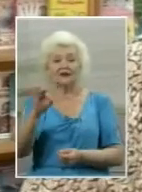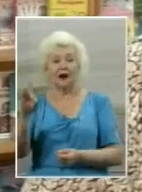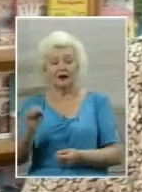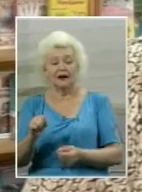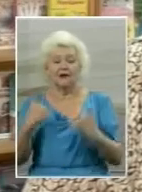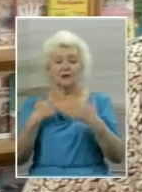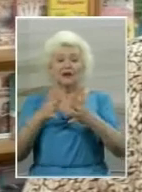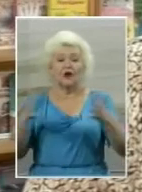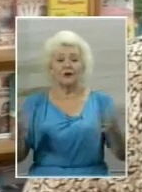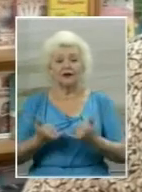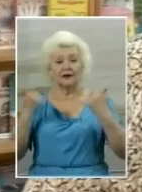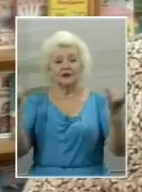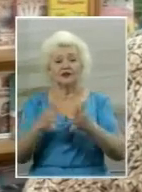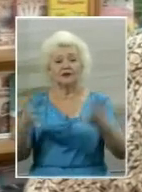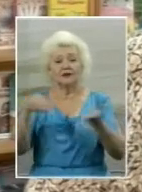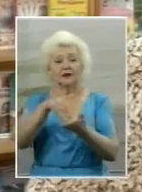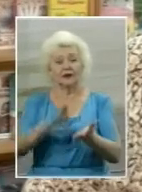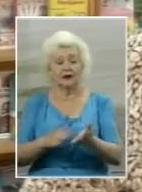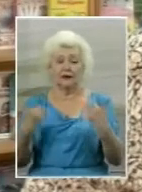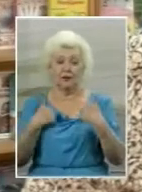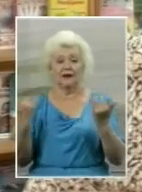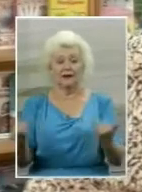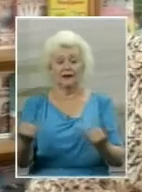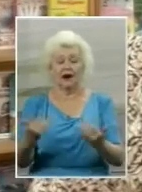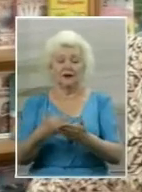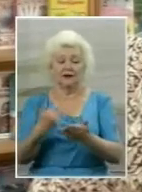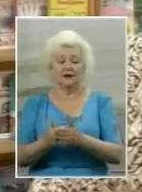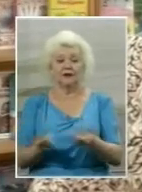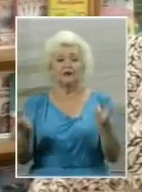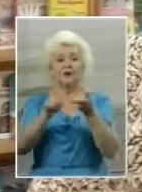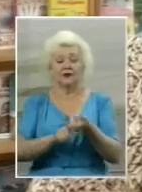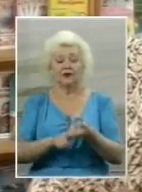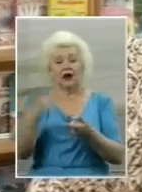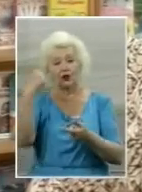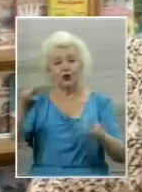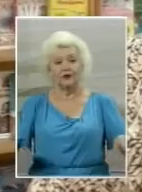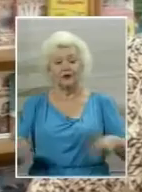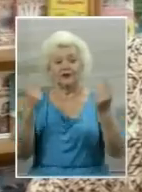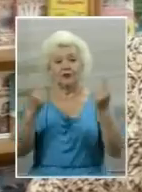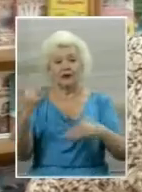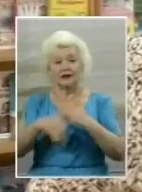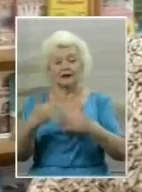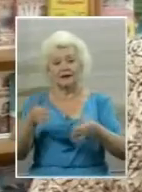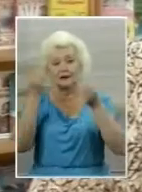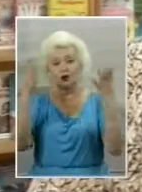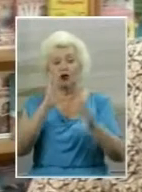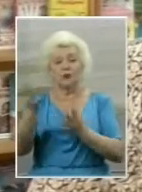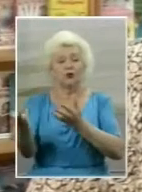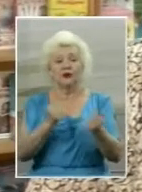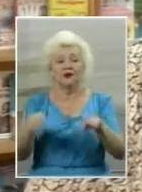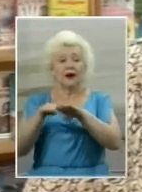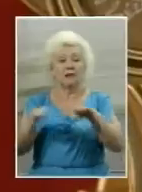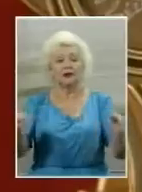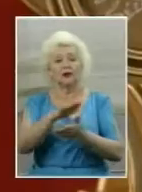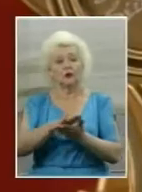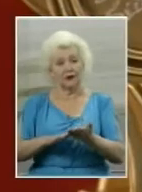це велика честь і велика відзнака, адже тепер я начебто причетна до творення херсонської культури. Буду тримати цю планку і